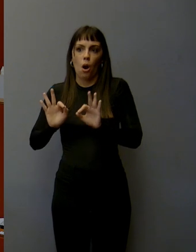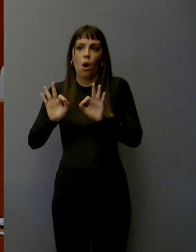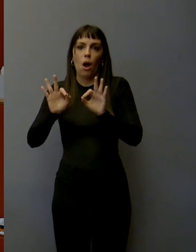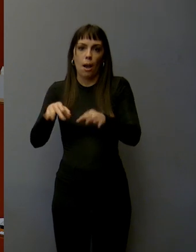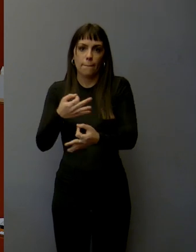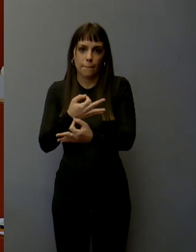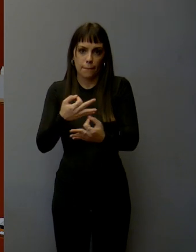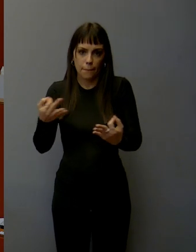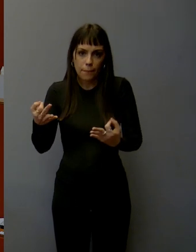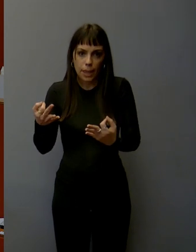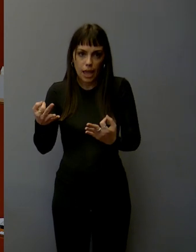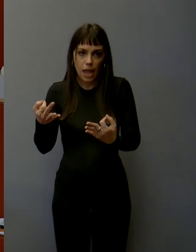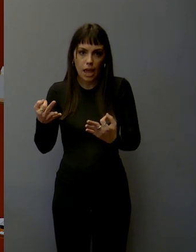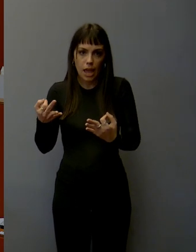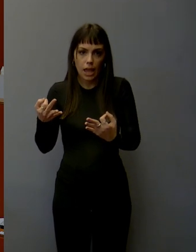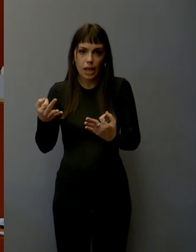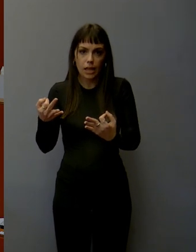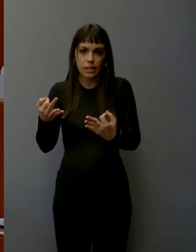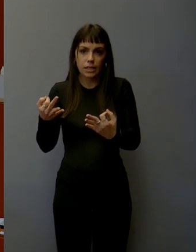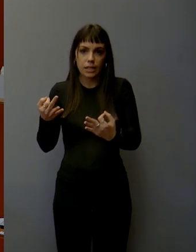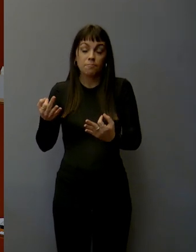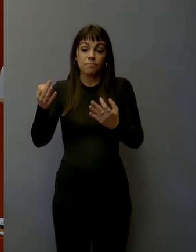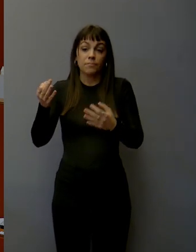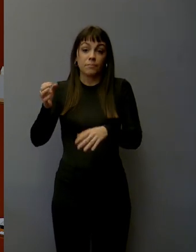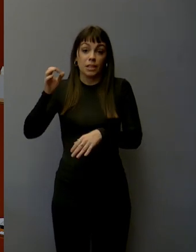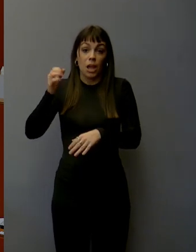purtroppo ideologici che hanno creato proprio queste interruzioni